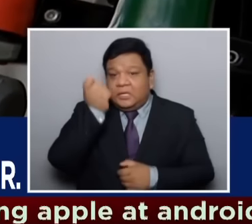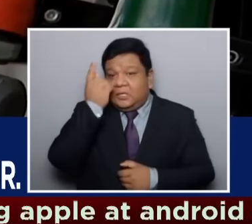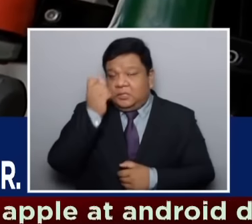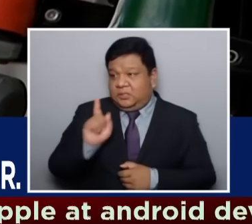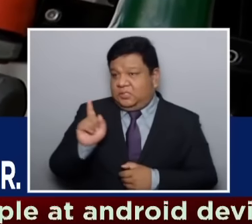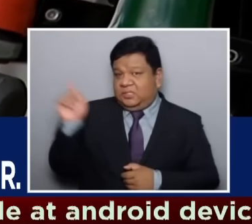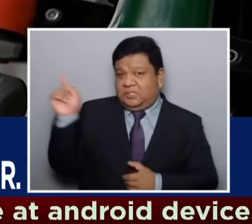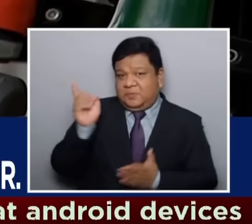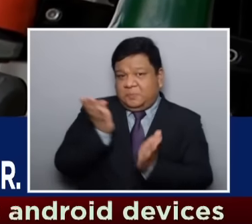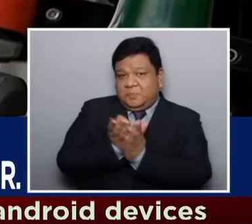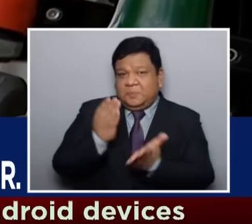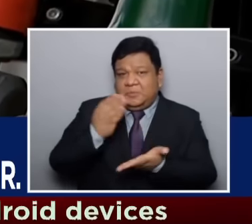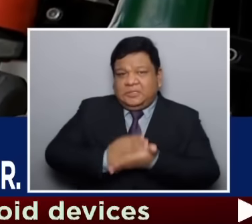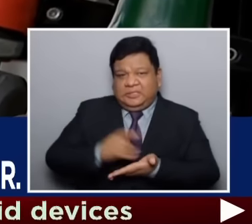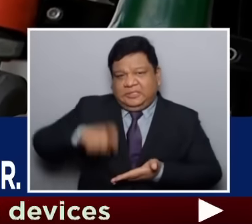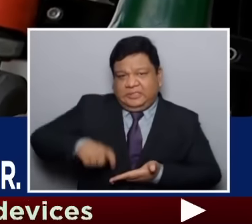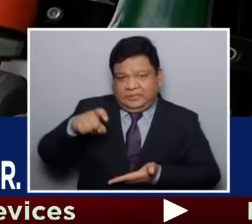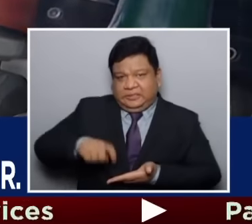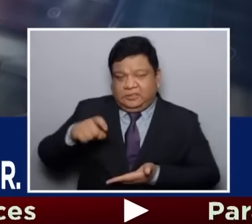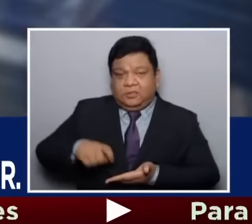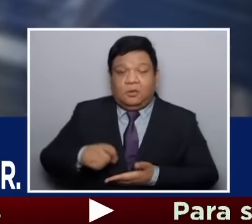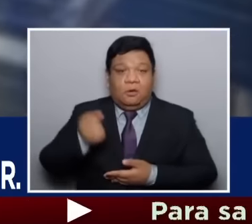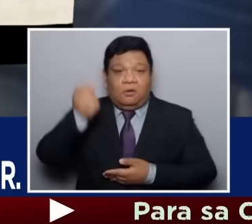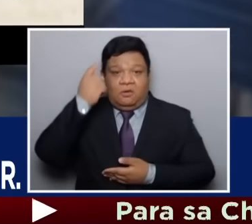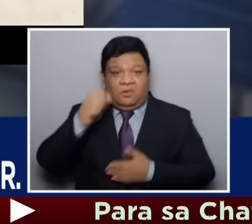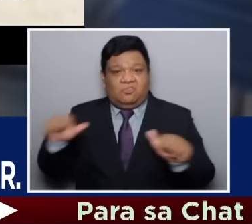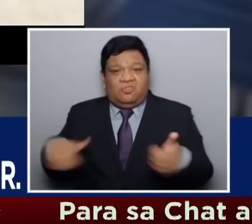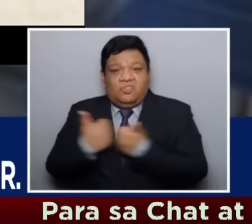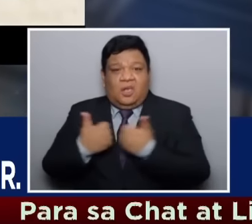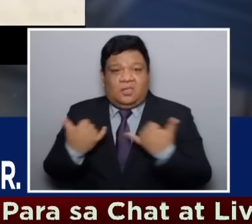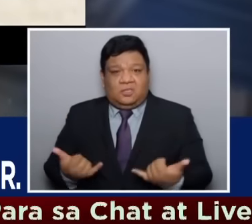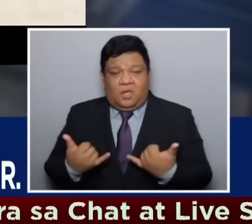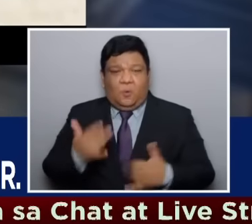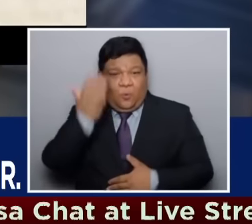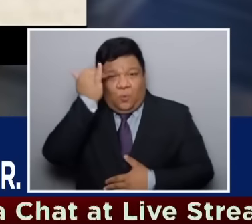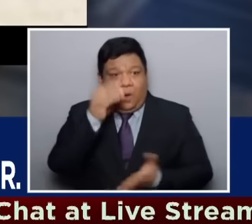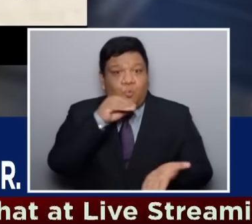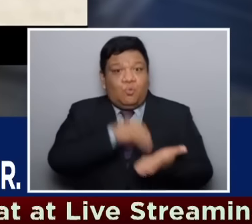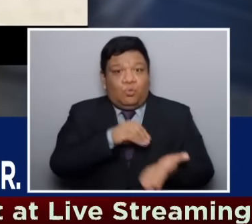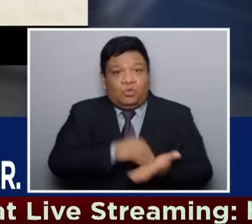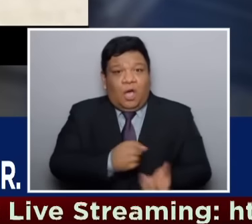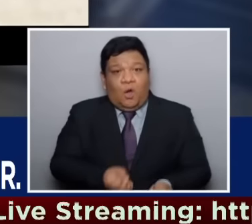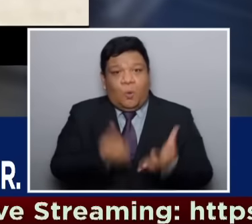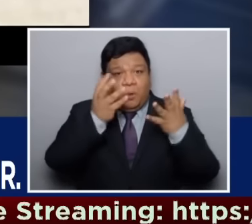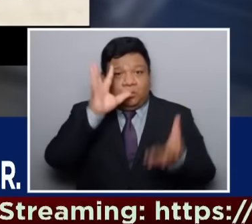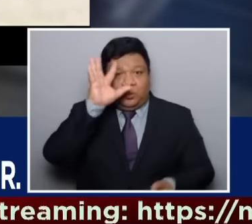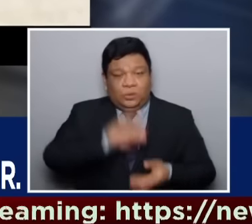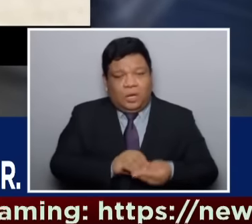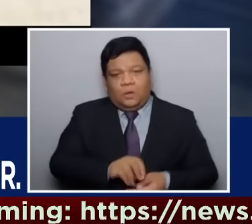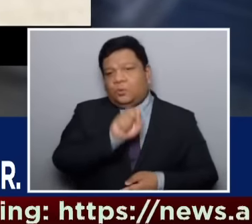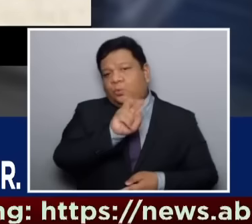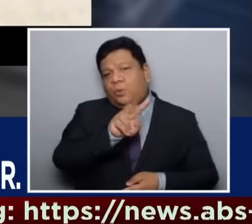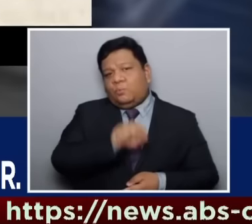malaking hamon sa kabila ng malaking utang ng bansa na umabot na sa 12.5 trillion pesos nitong